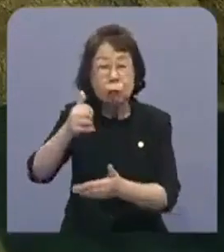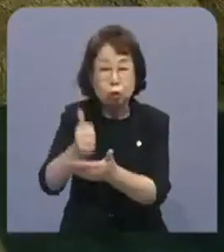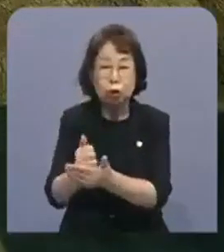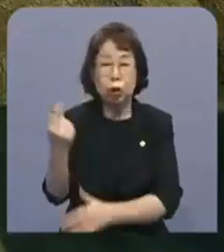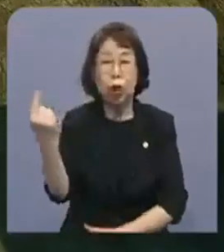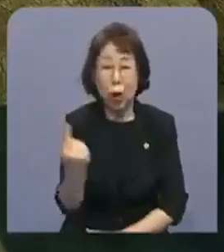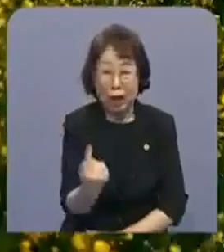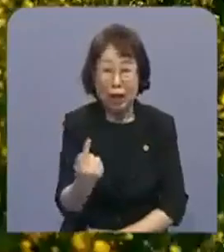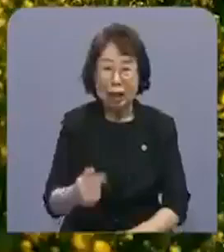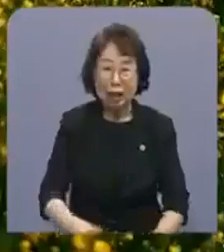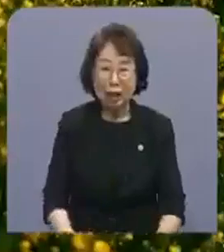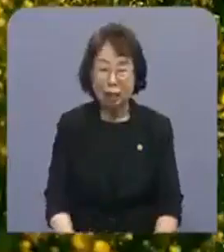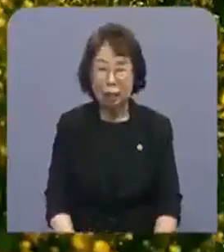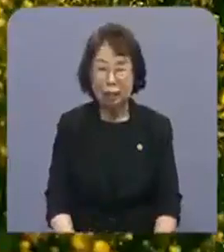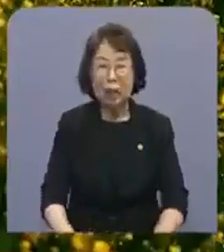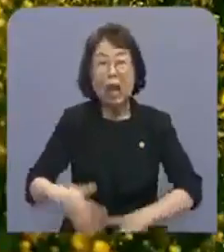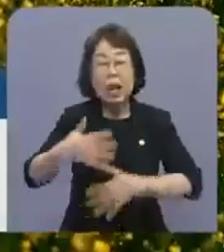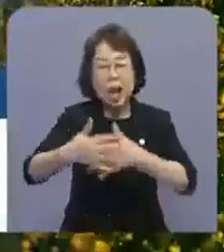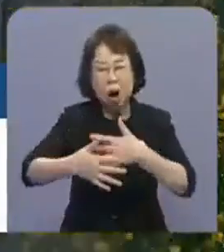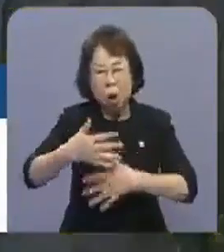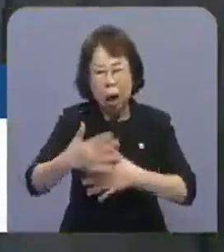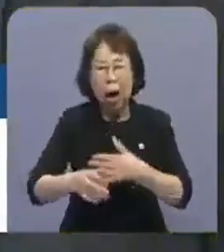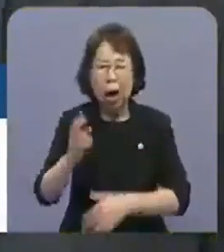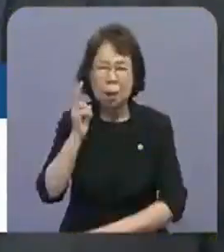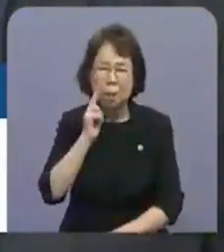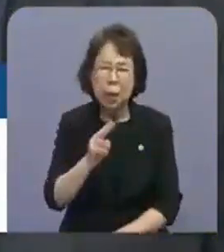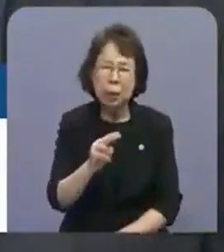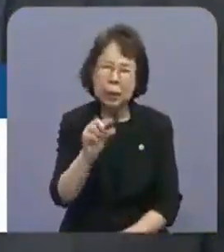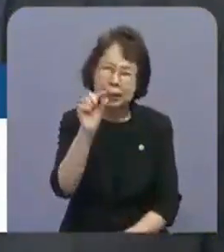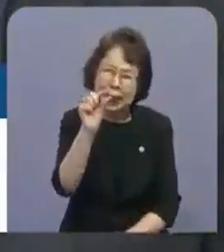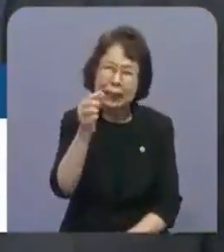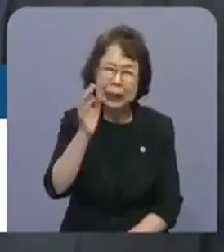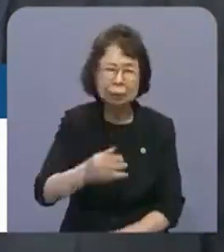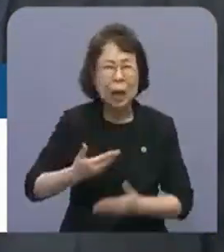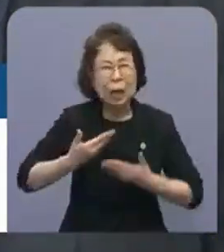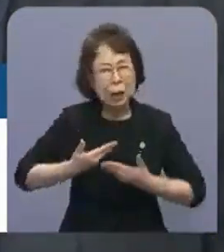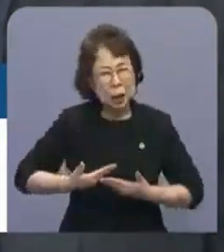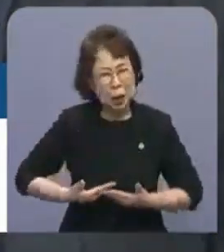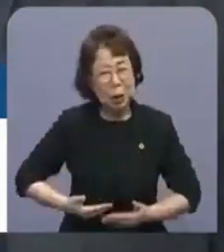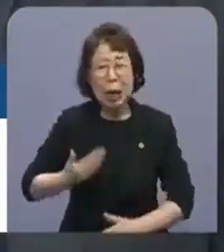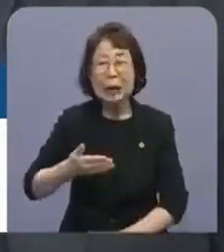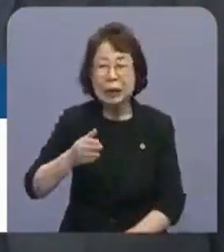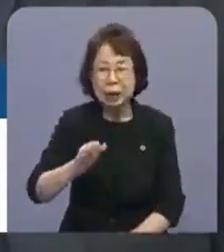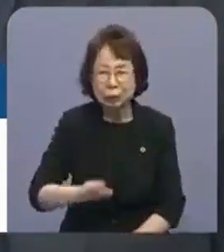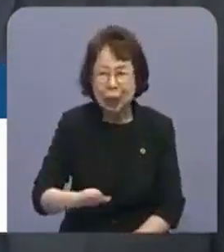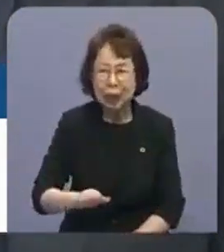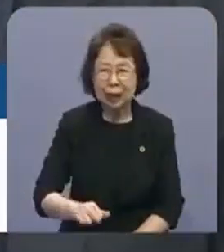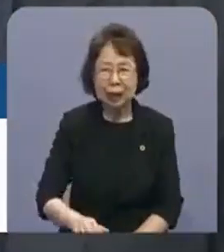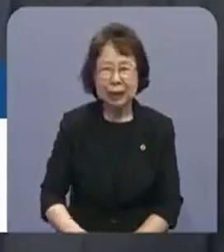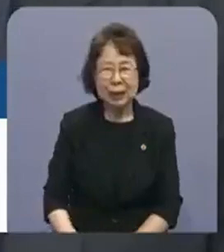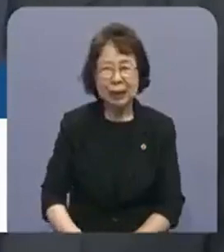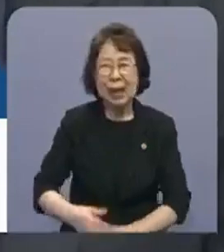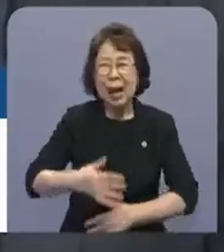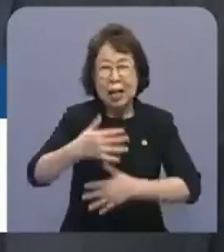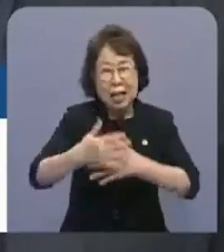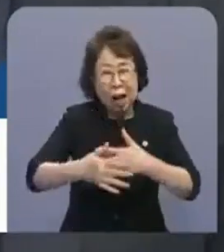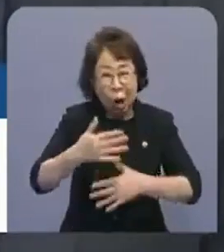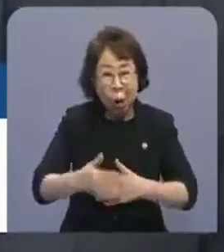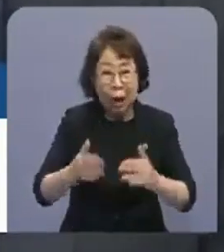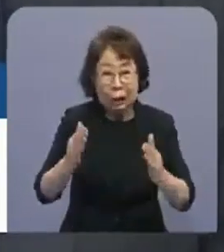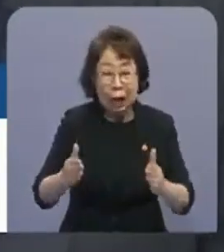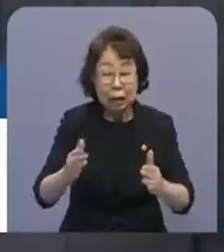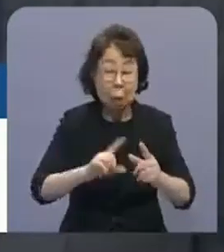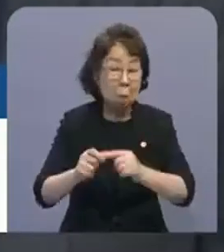맡았습니다. 이 영화는 매우 작고 고요하지만 그